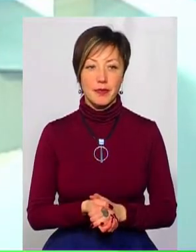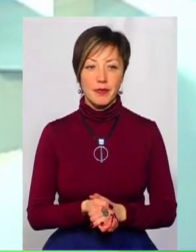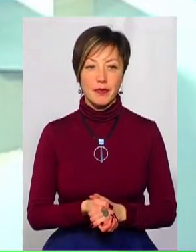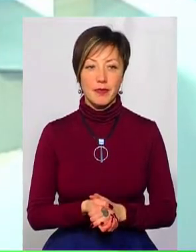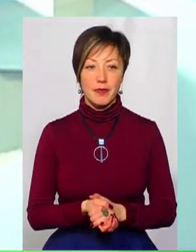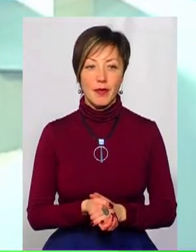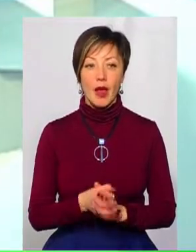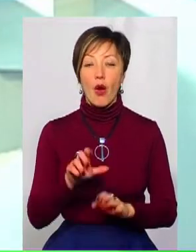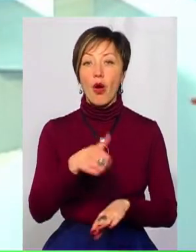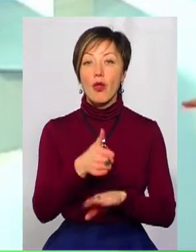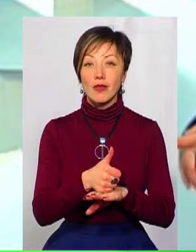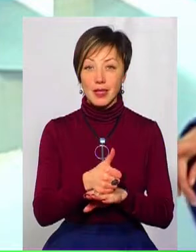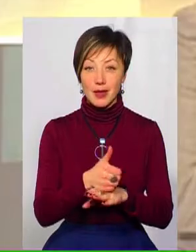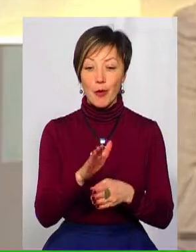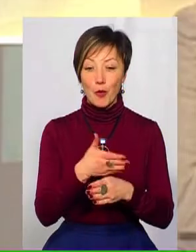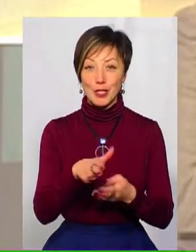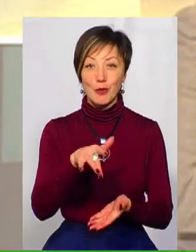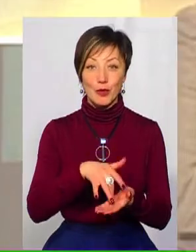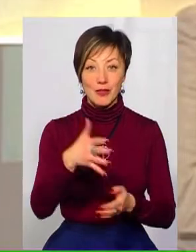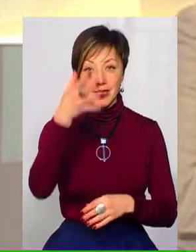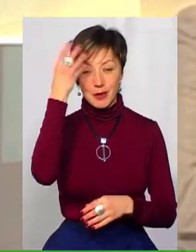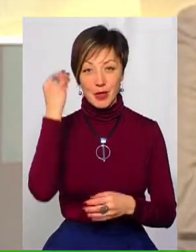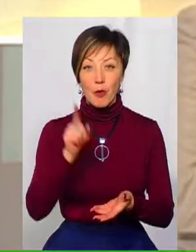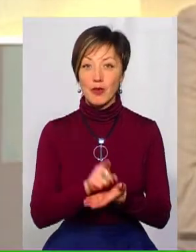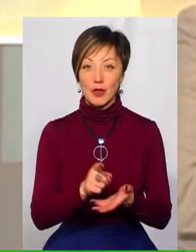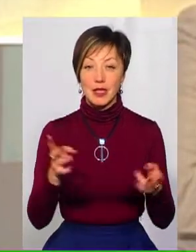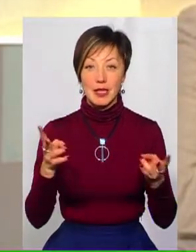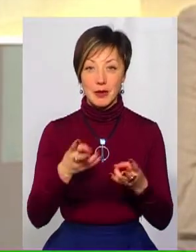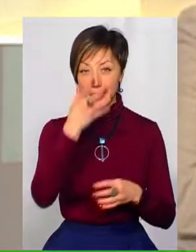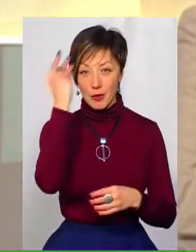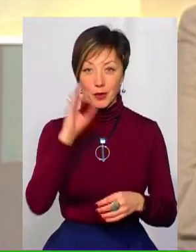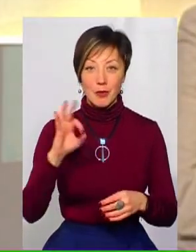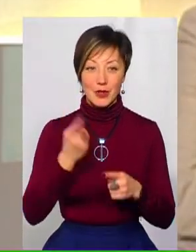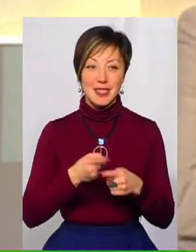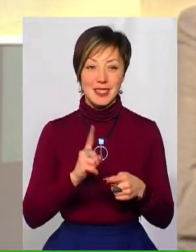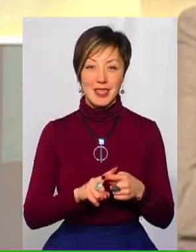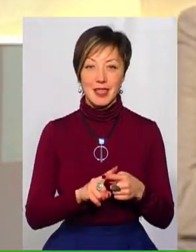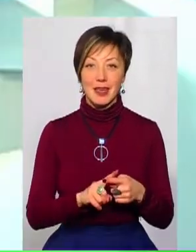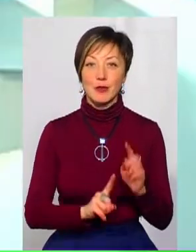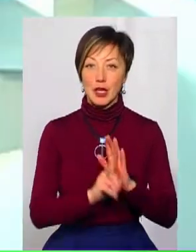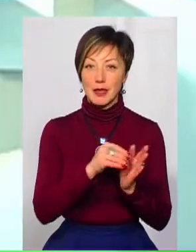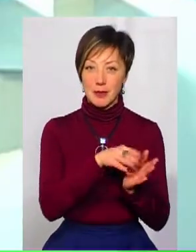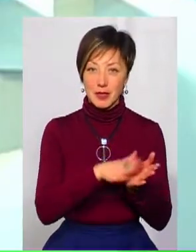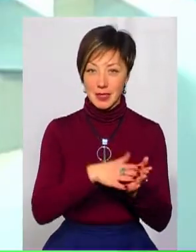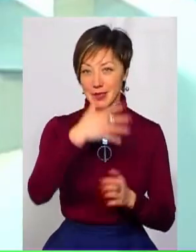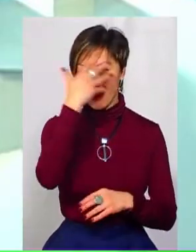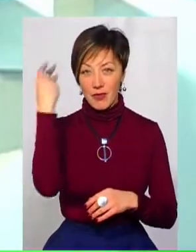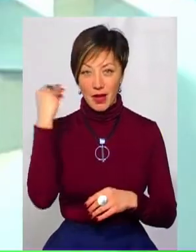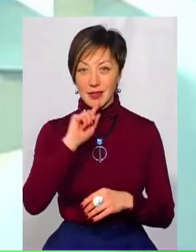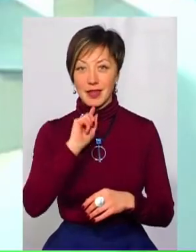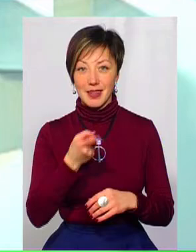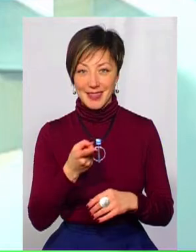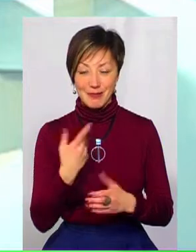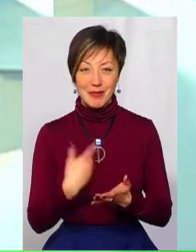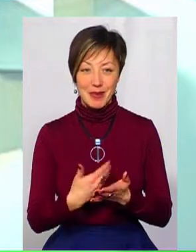І найголовніший проміжний пункт, про який ви забули, треба обов'язково забути про це. Тобто ти пишеш спочатку у щоденник, потім про це забуваєш десь на рік